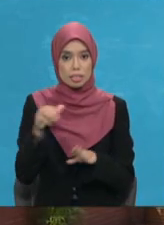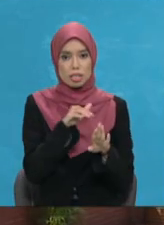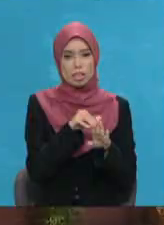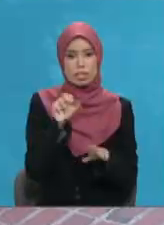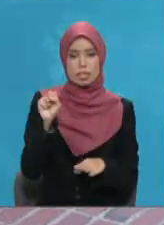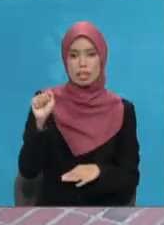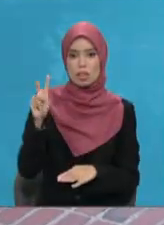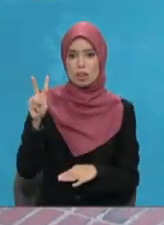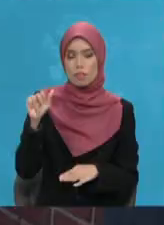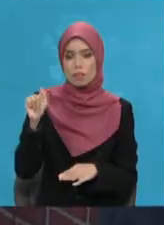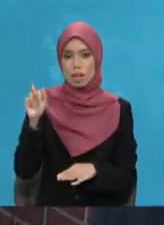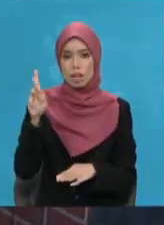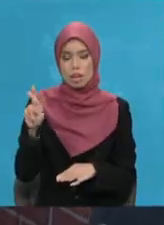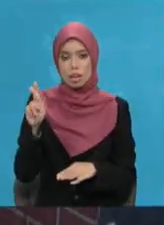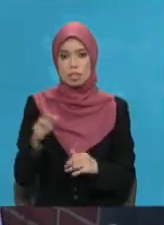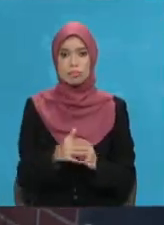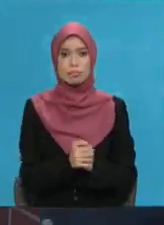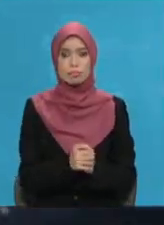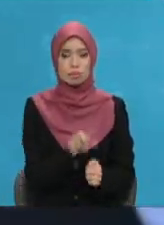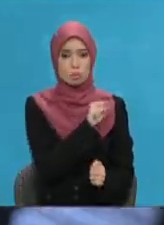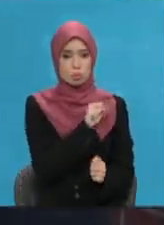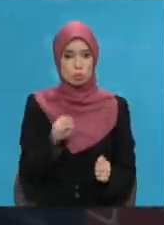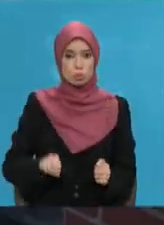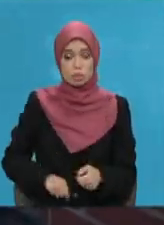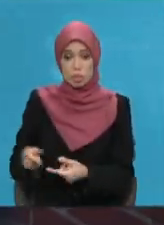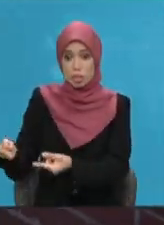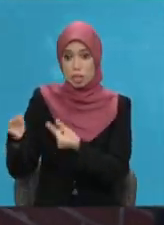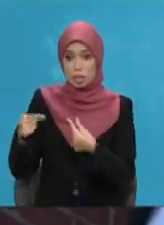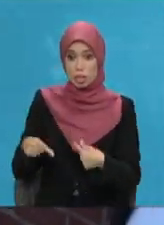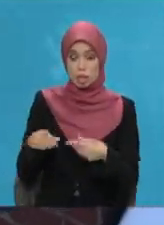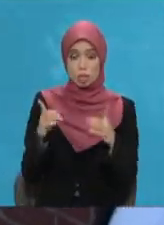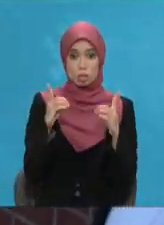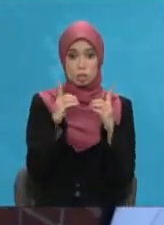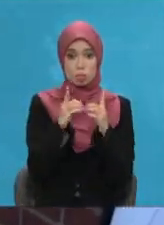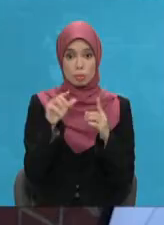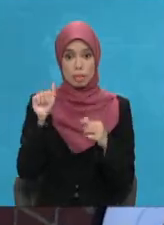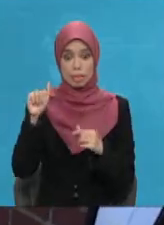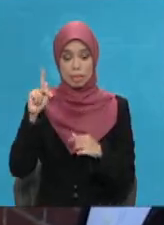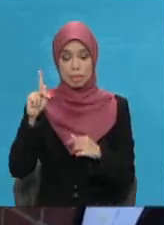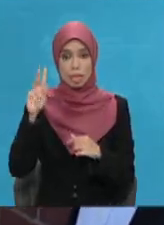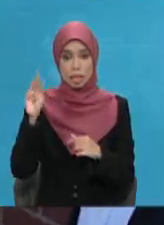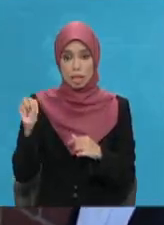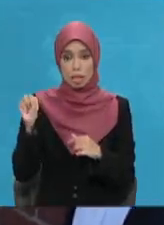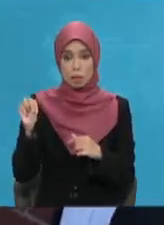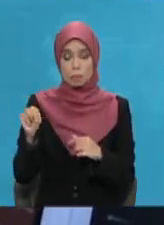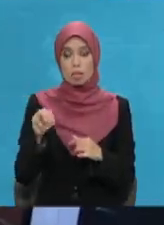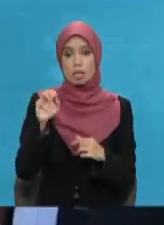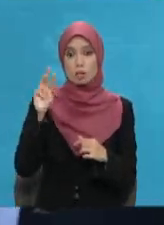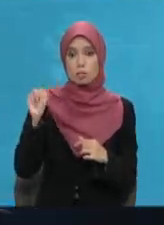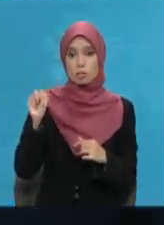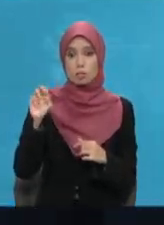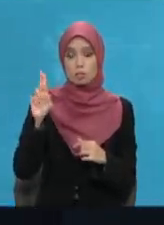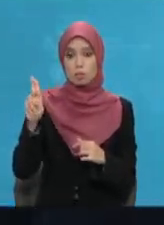keberangkatan tiba ke bawah dunia Maha Mulia dijunjung oleh Tuhan yang terutama egm mozaik Minister